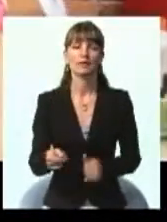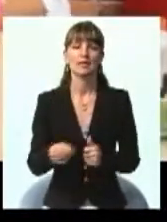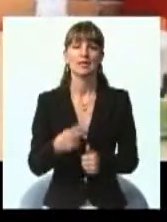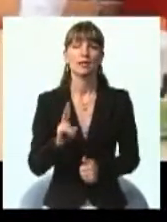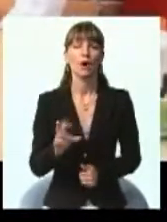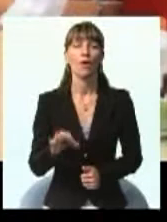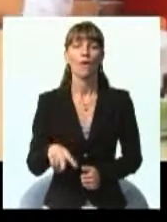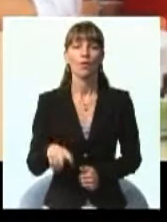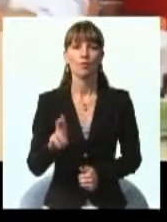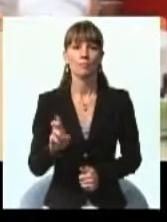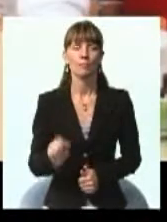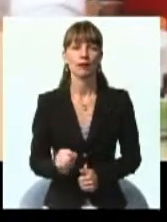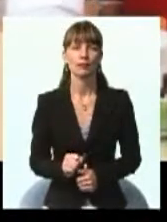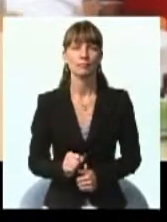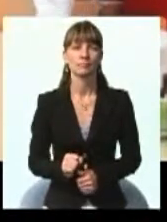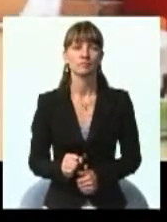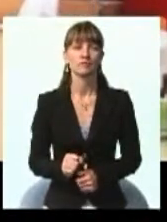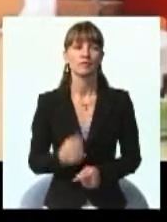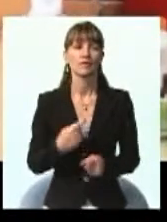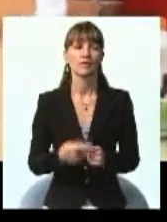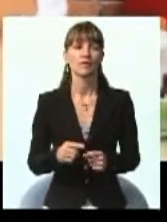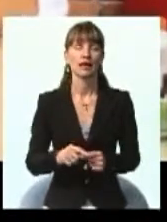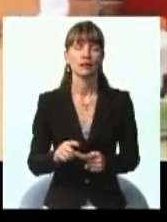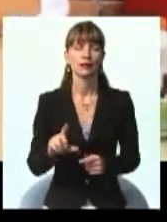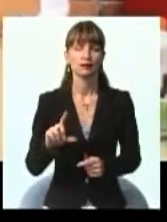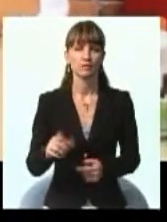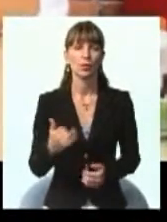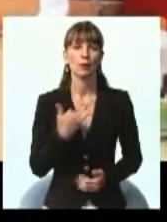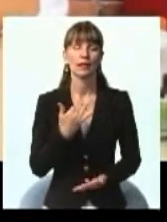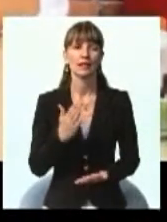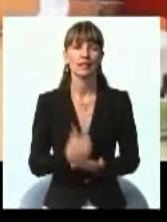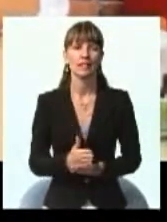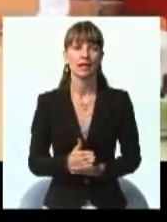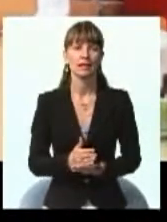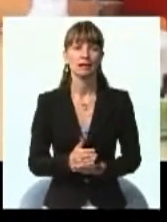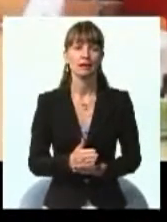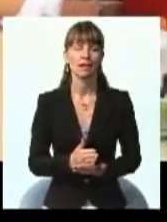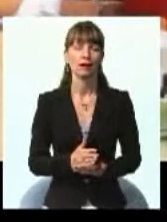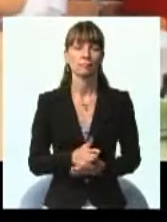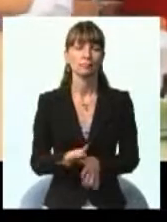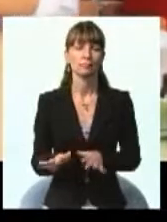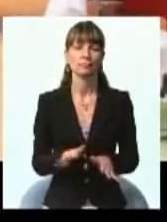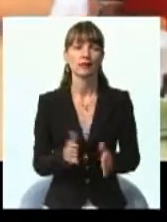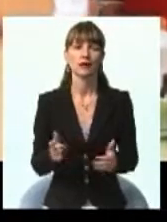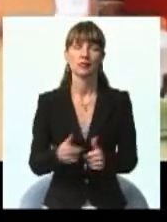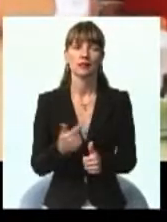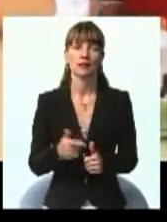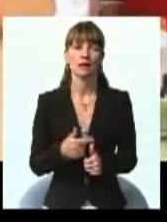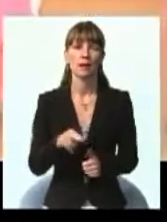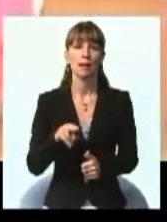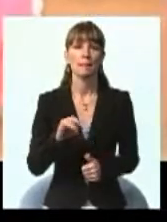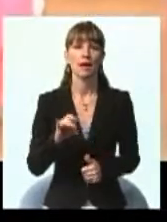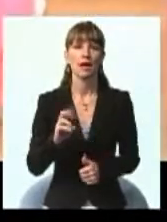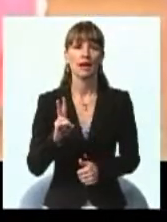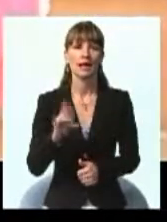колба. Тепер, ось в цій пляшці у мене знаходиться така речовина, яка називається перекис